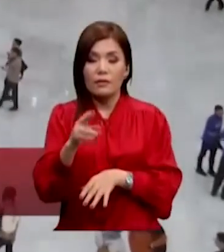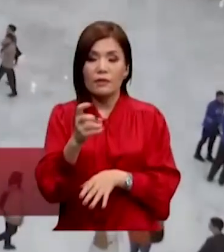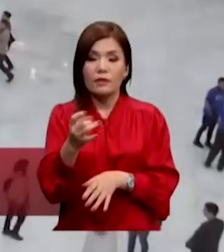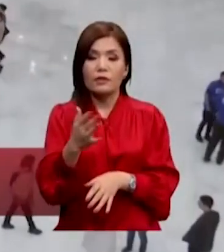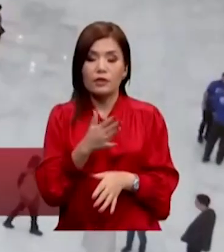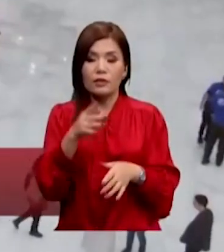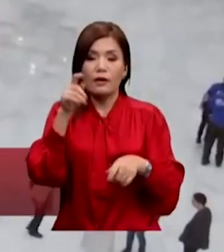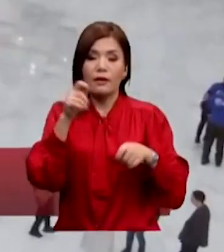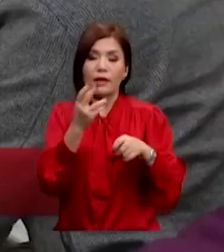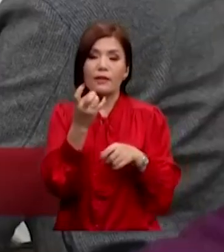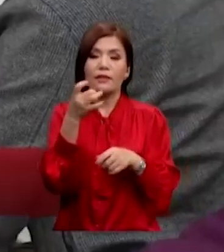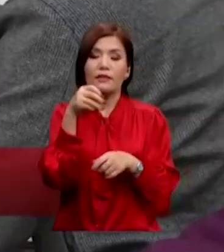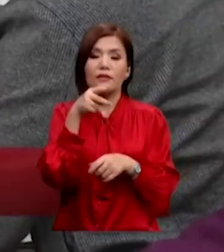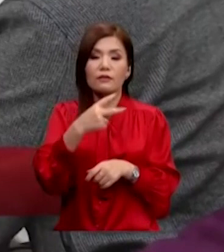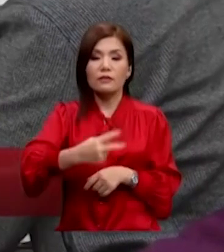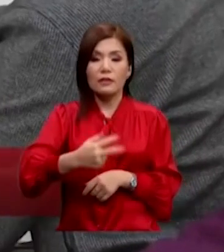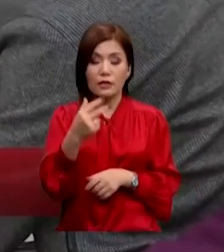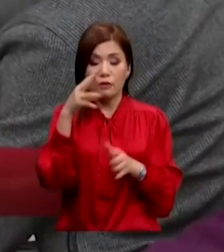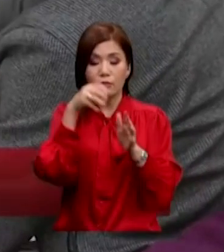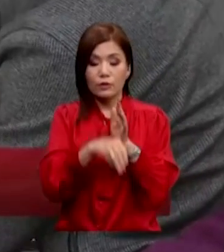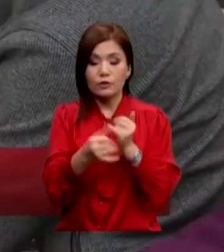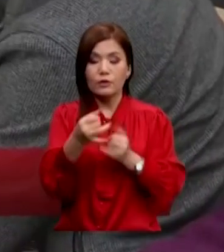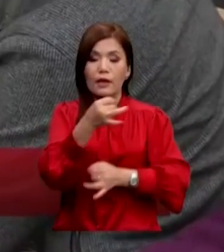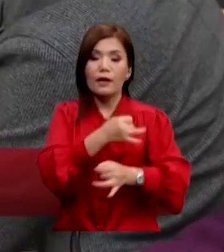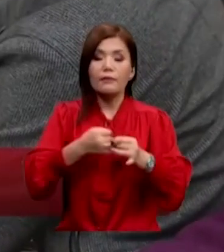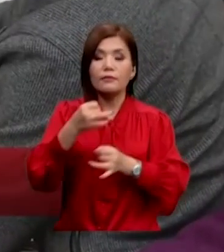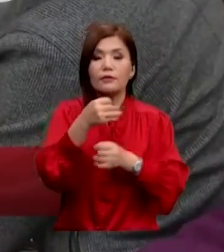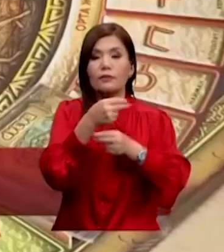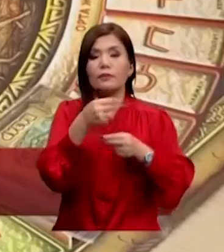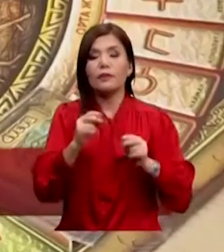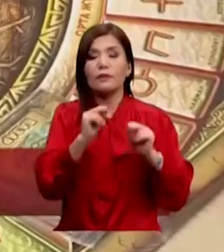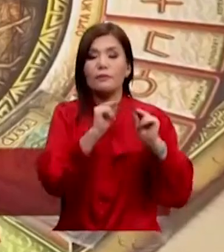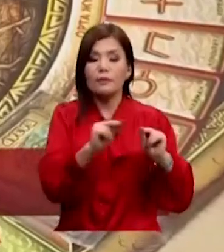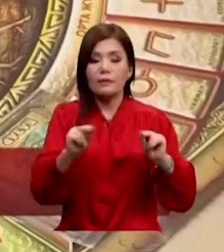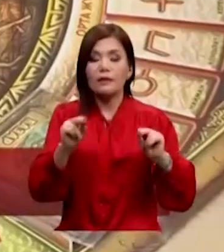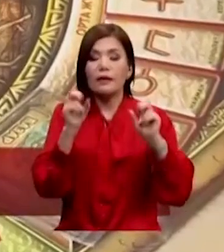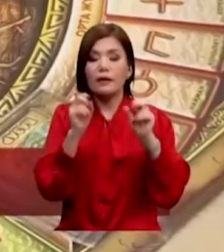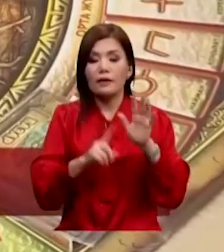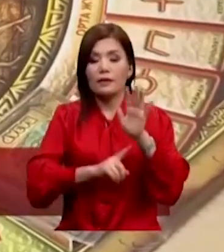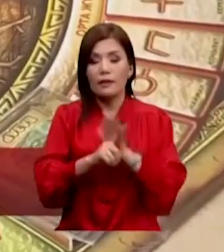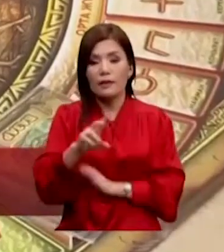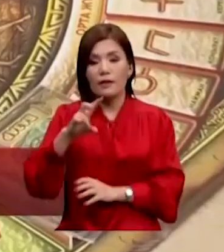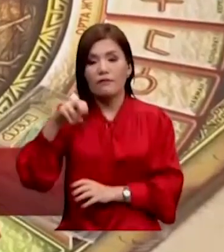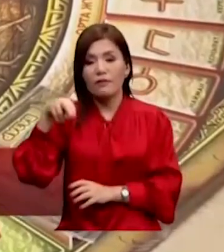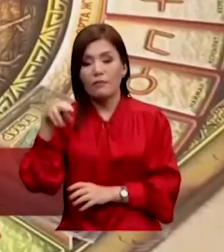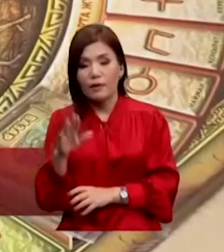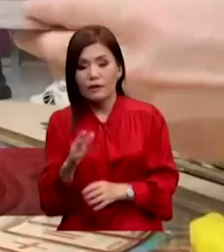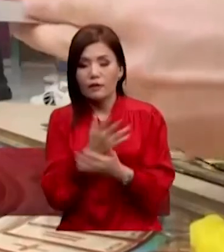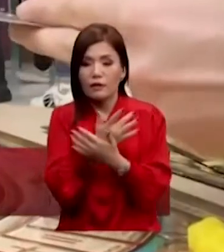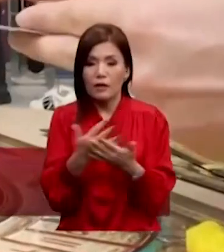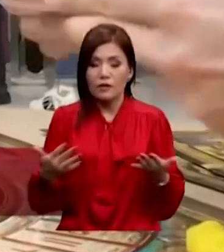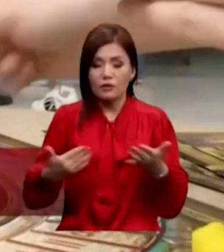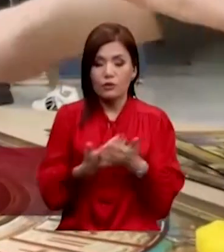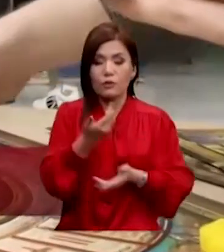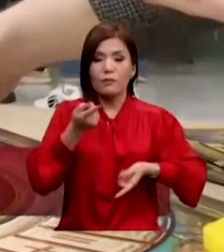форуме IT-Fest 2023. Там же сегодня обсуждались вопросы преподавания предмета «Начальная военная подготовка в новых реалиях».